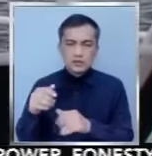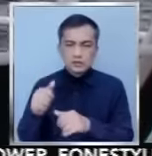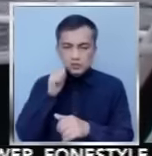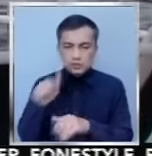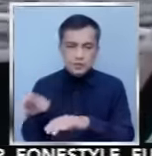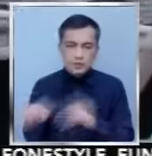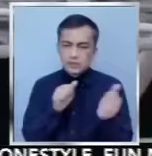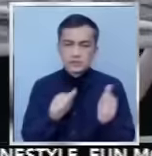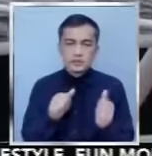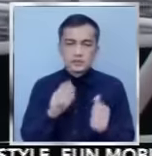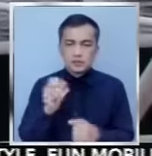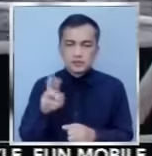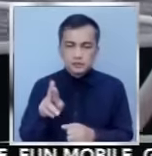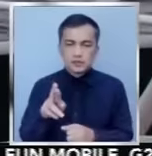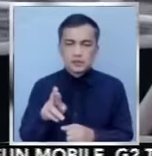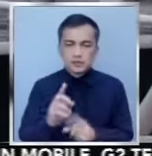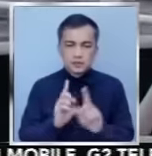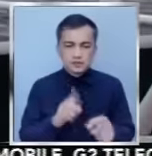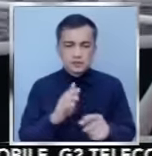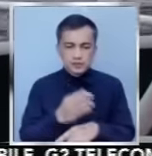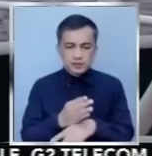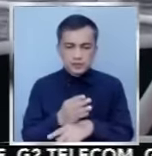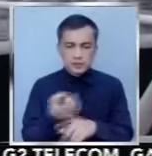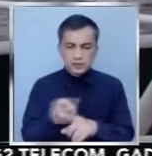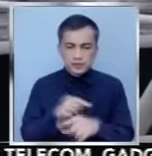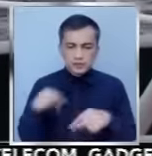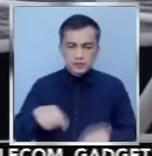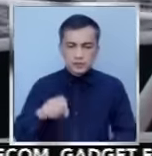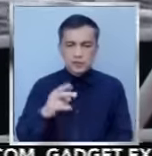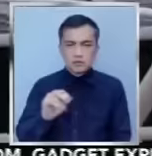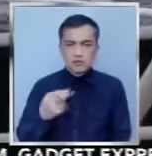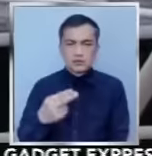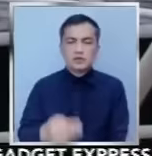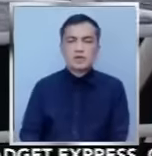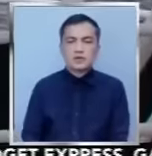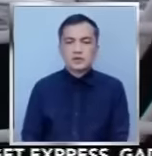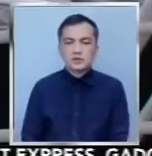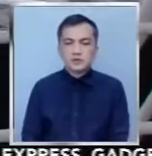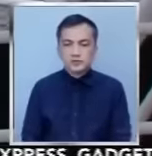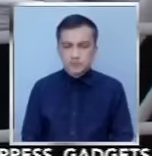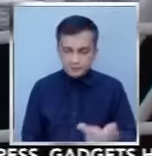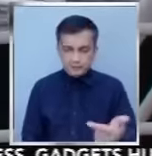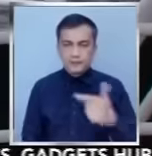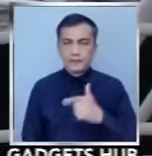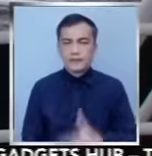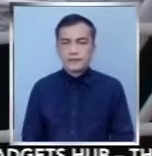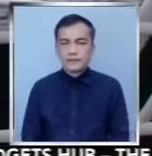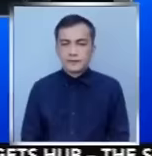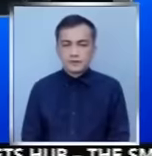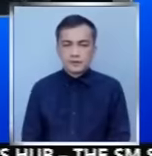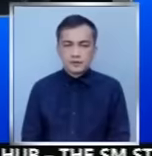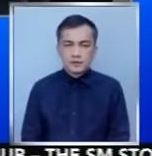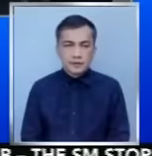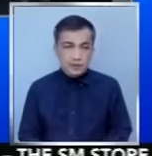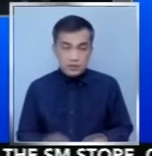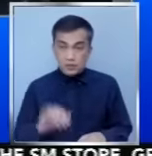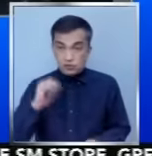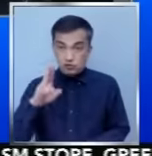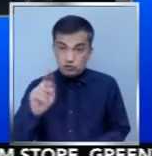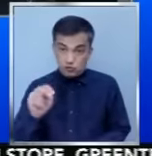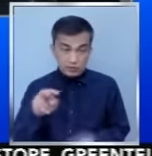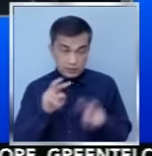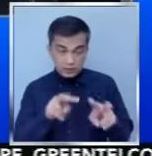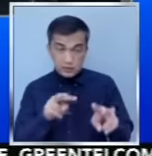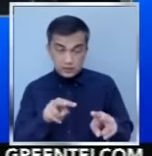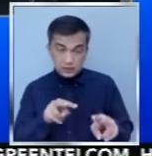ah Bataan mulang rito sa scar bor balik sa niyo June makikita natin sa video yung talagang